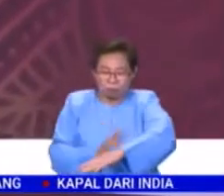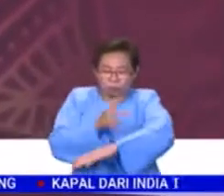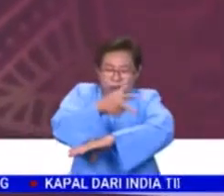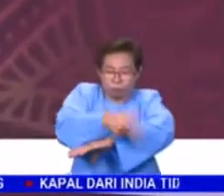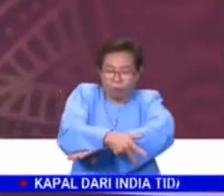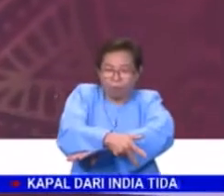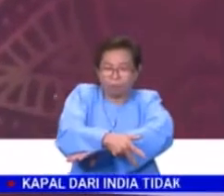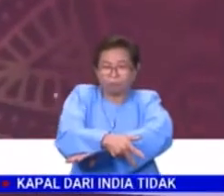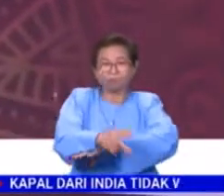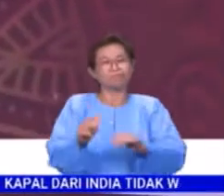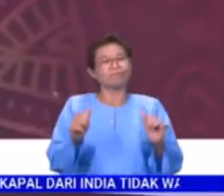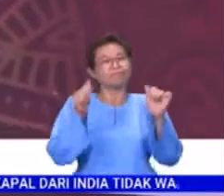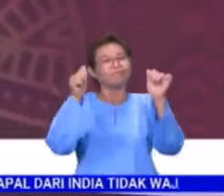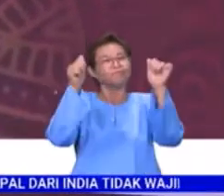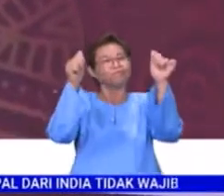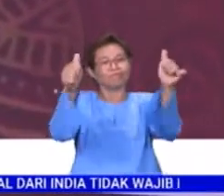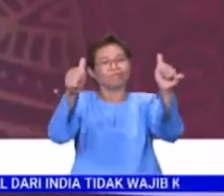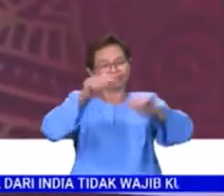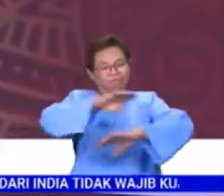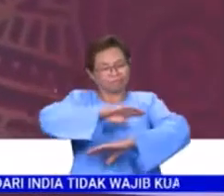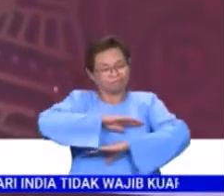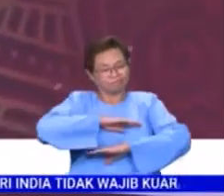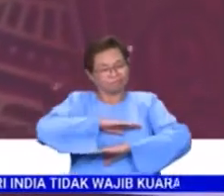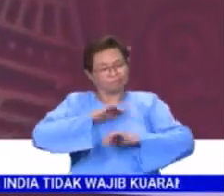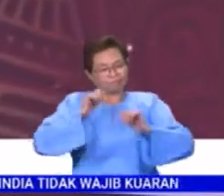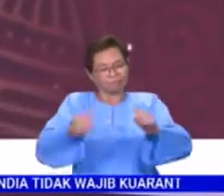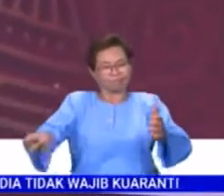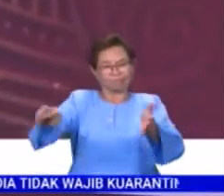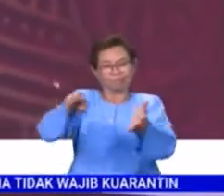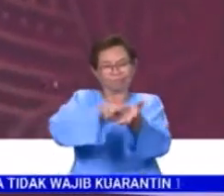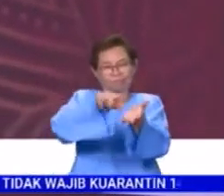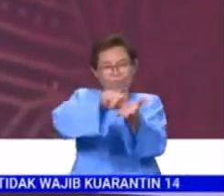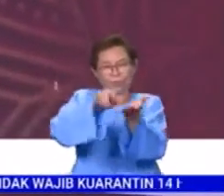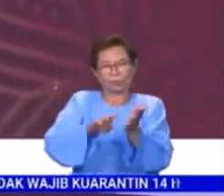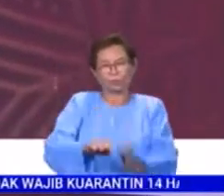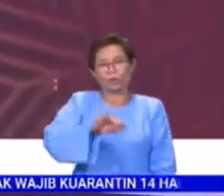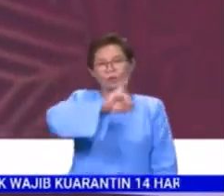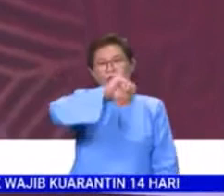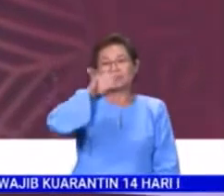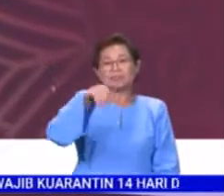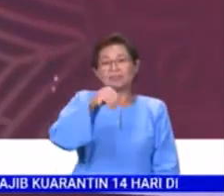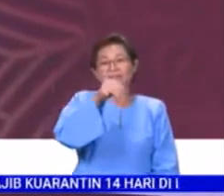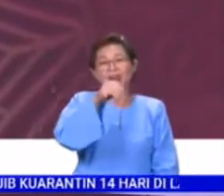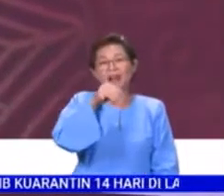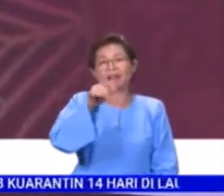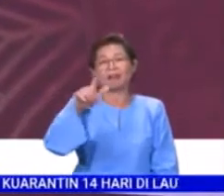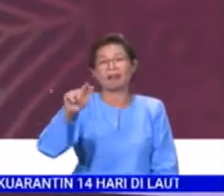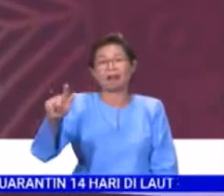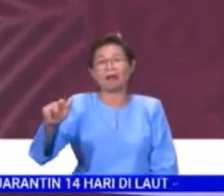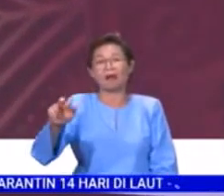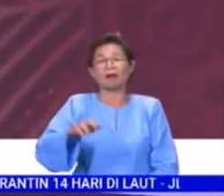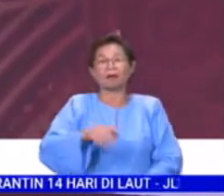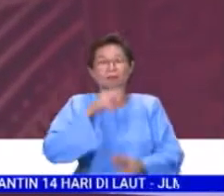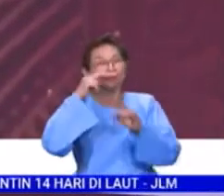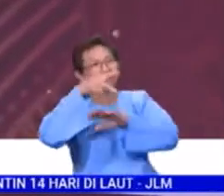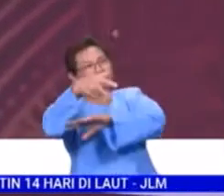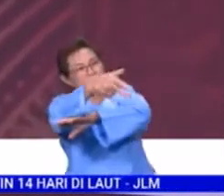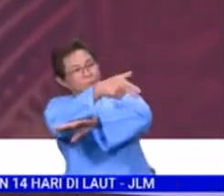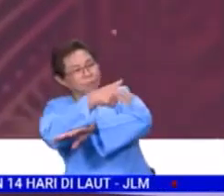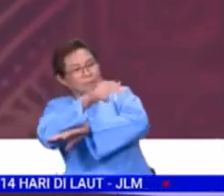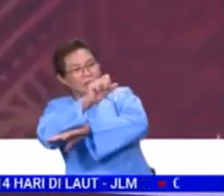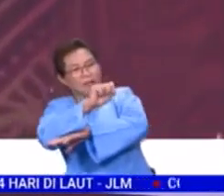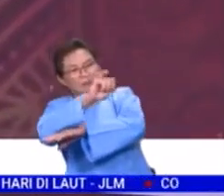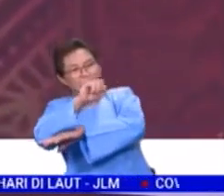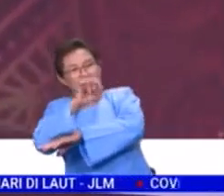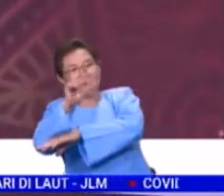negeri berada pada tahap memuaskan. Ikuti laporan wartawan Gilberto Robert yang meninjau sekatan jalan raya SJR